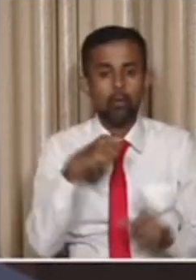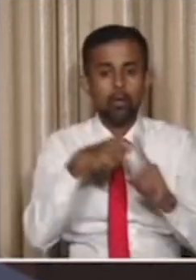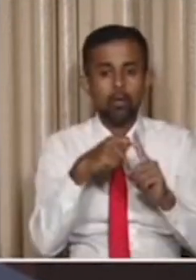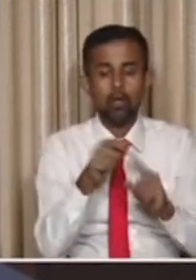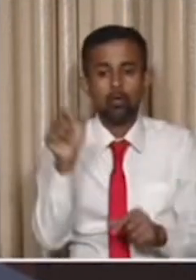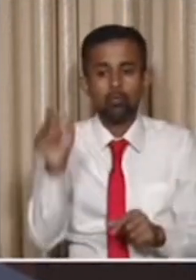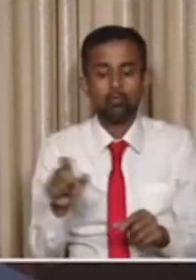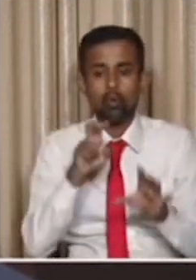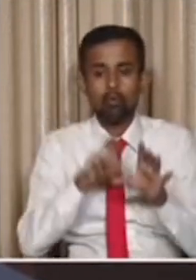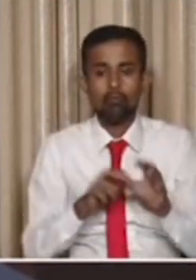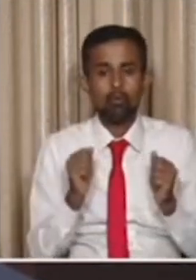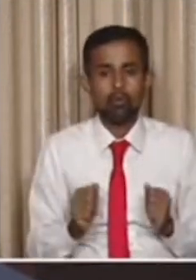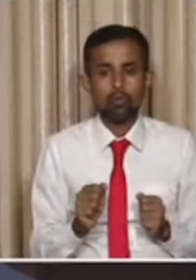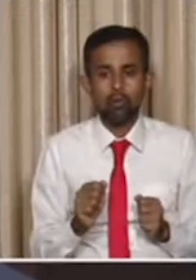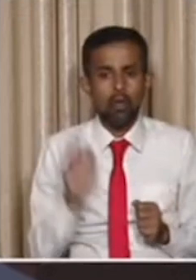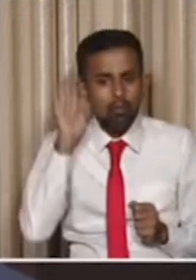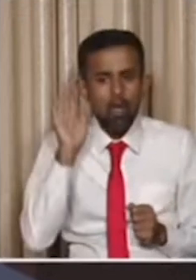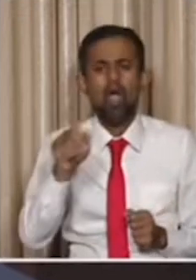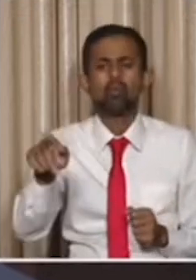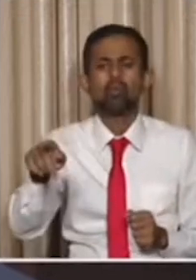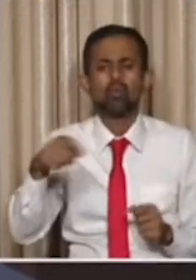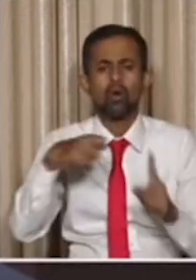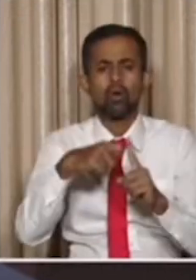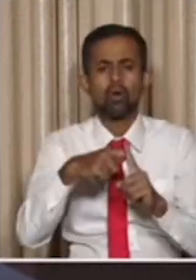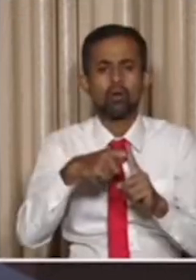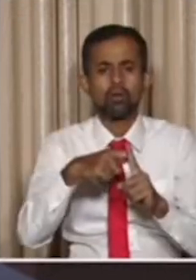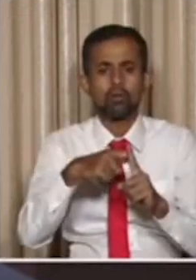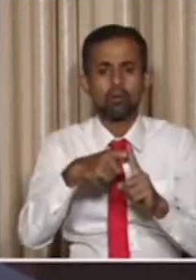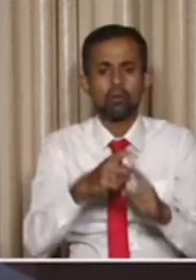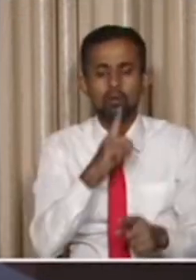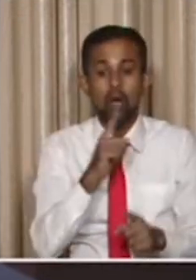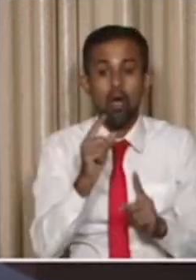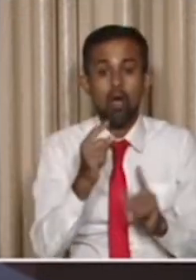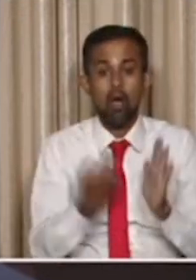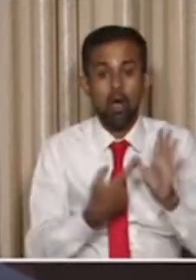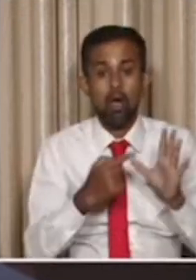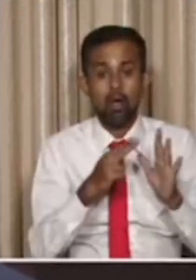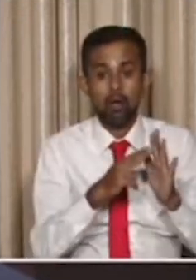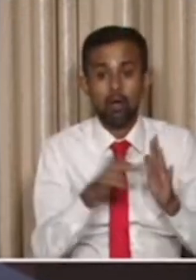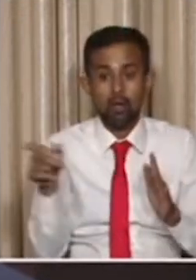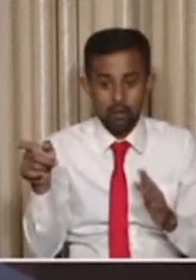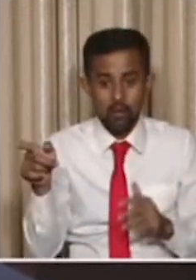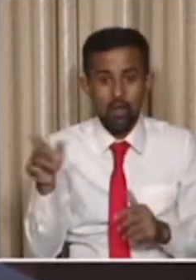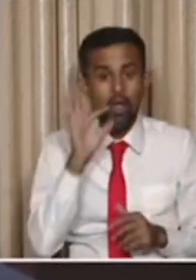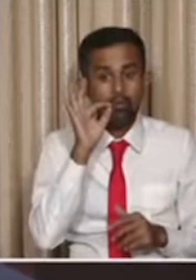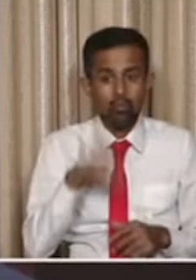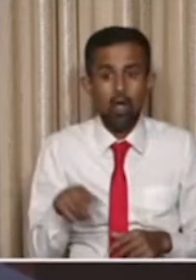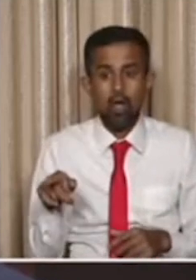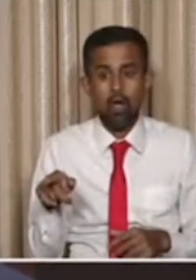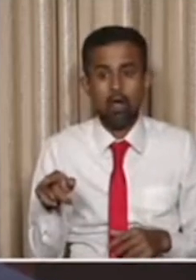in the COP committee? Manga, who is Kanishka Bandara? දැන් කිව්වා මේ මහාචාර්ය රංජිත් බණ්ඩාර මහත්මයාගේ මේ පුතා